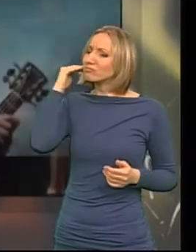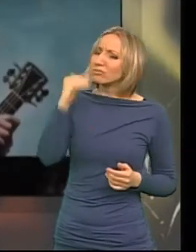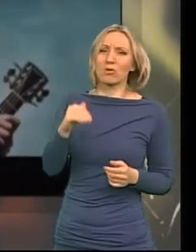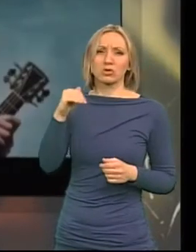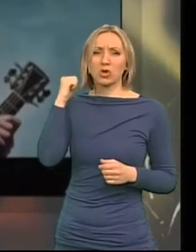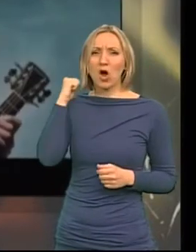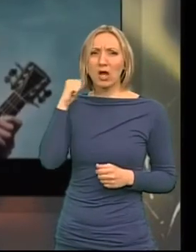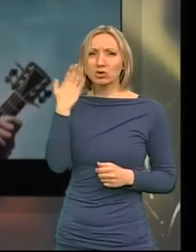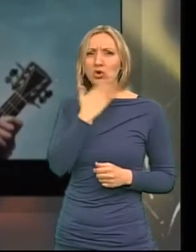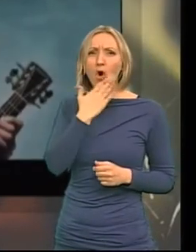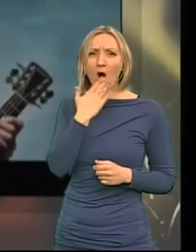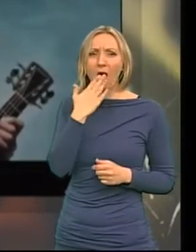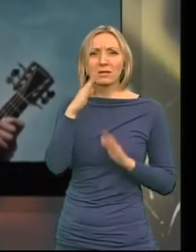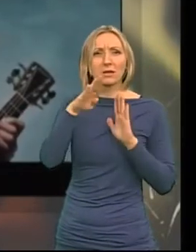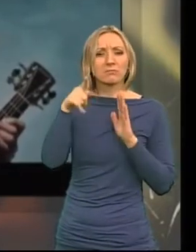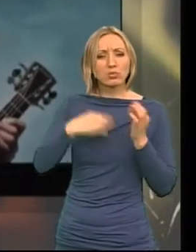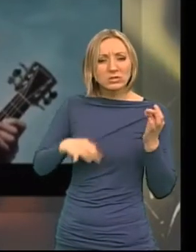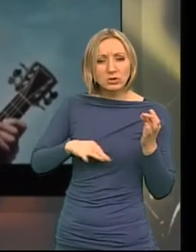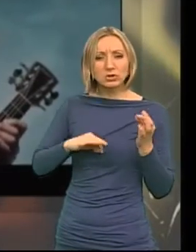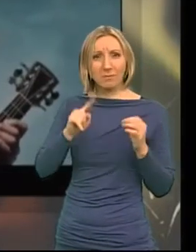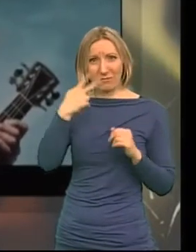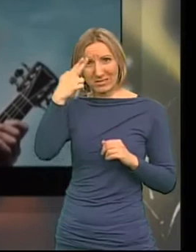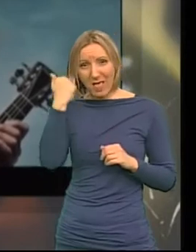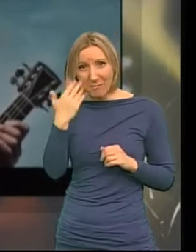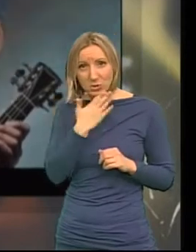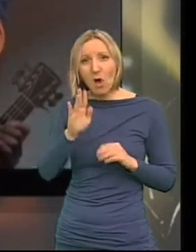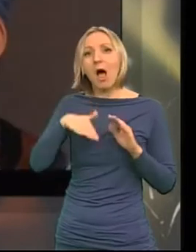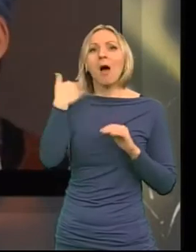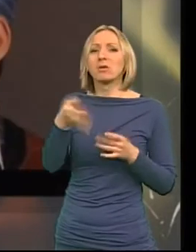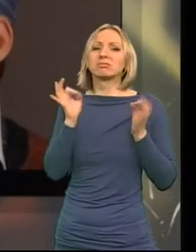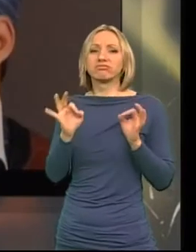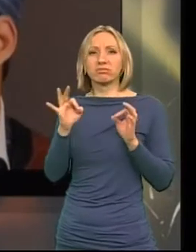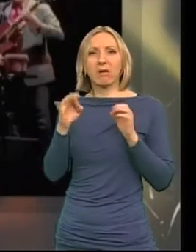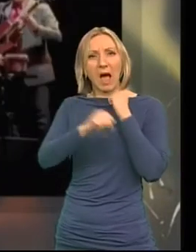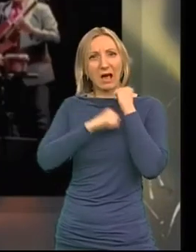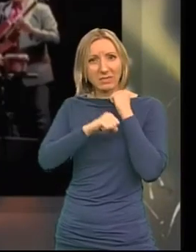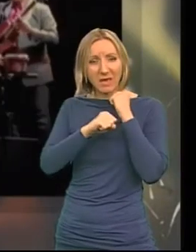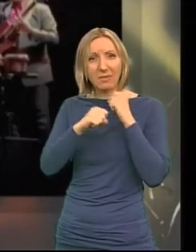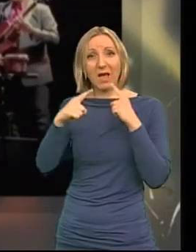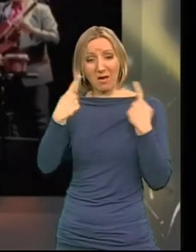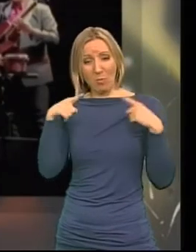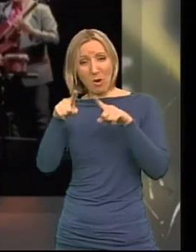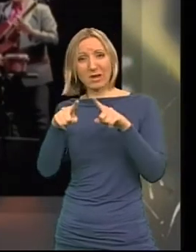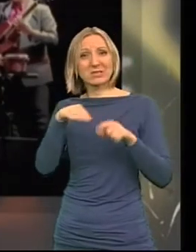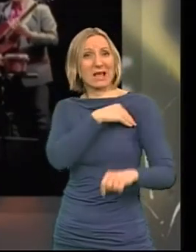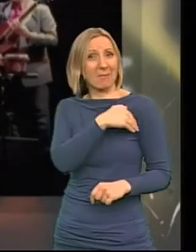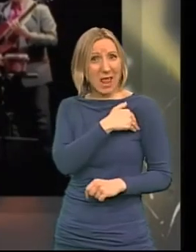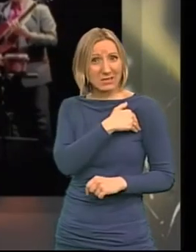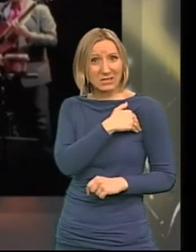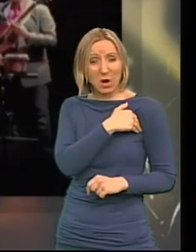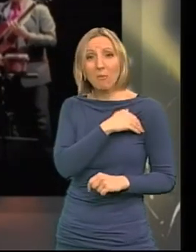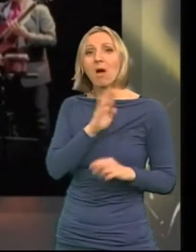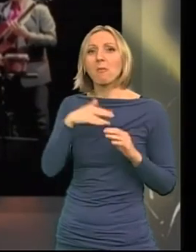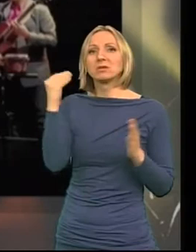programe, prvo u školi za slepe, a zatim na elitnoj Santa Fe Akademiji uporedo sa posljednje dve godine gimnazije. Midon se zatim upisao